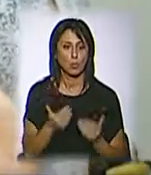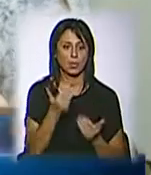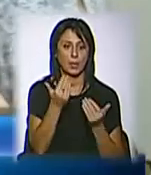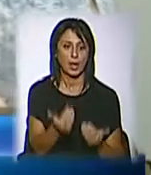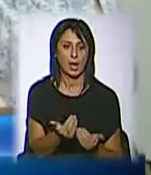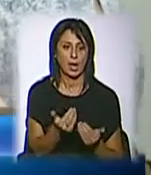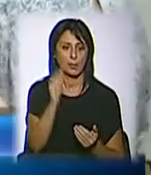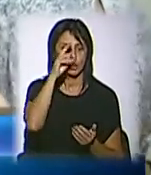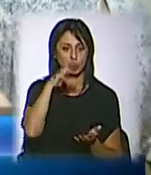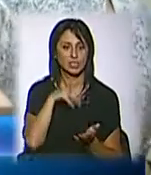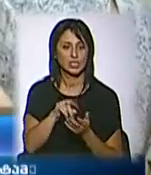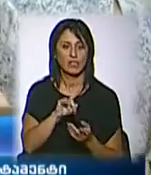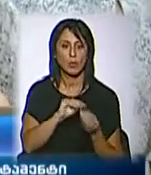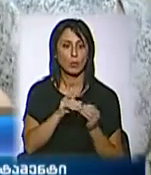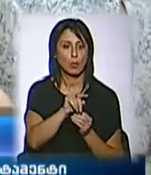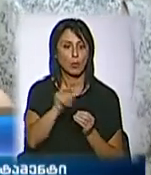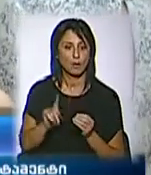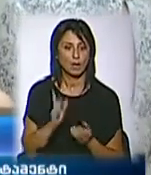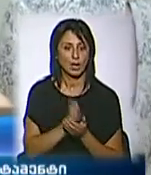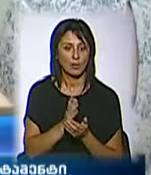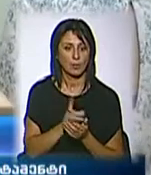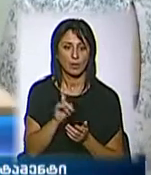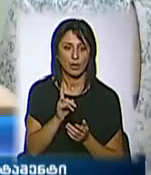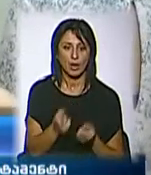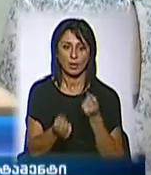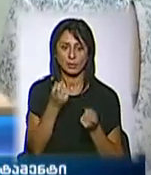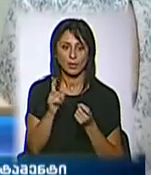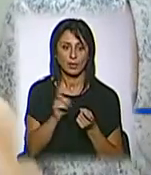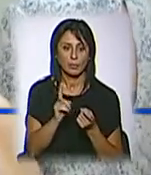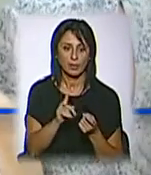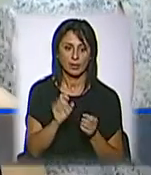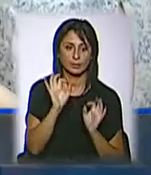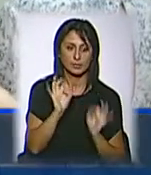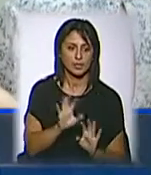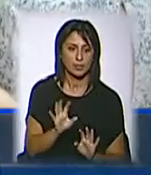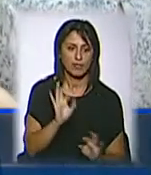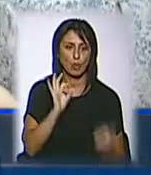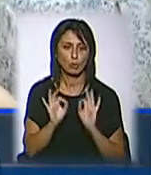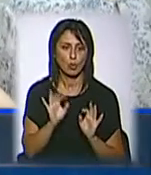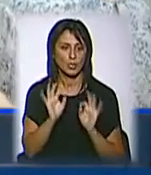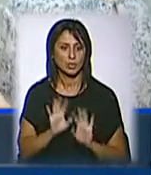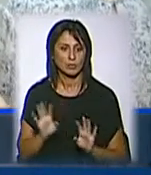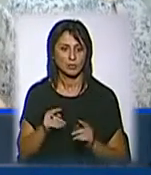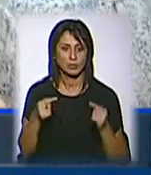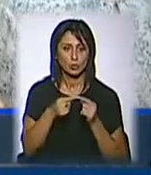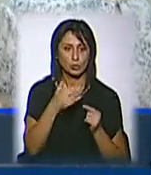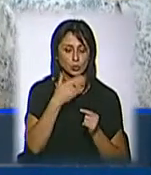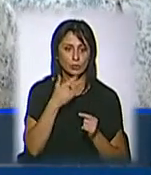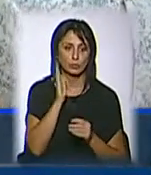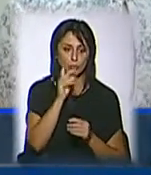ამ შესწავლა და თუ რასაკვირველია გამონი და გარკვეული გადახრები ნორმებიდან